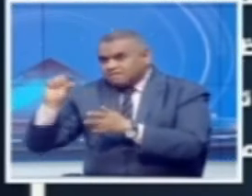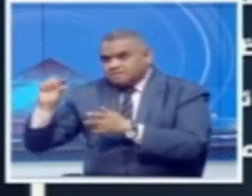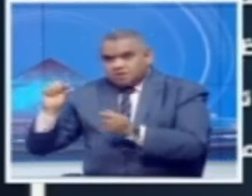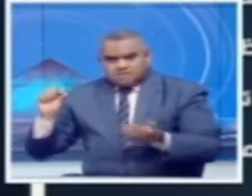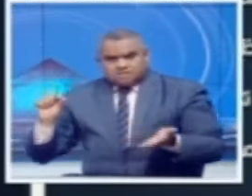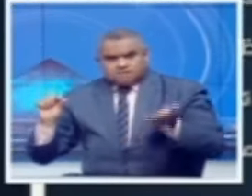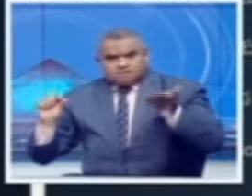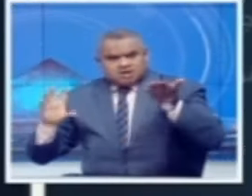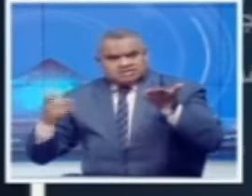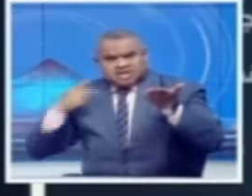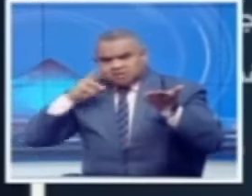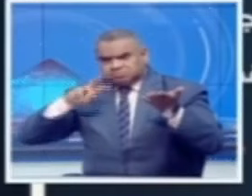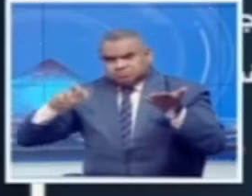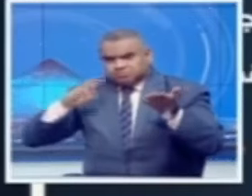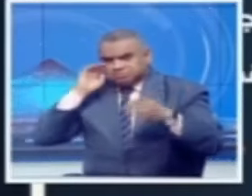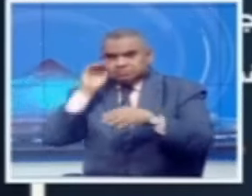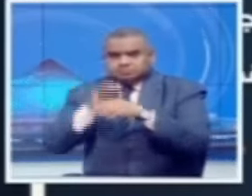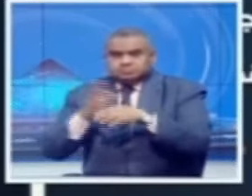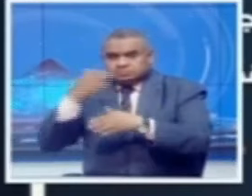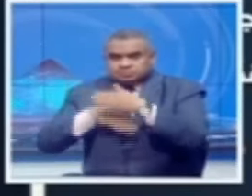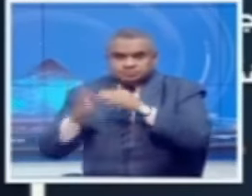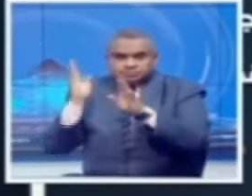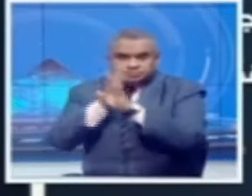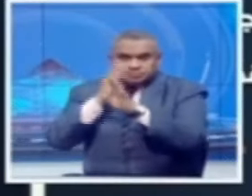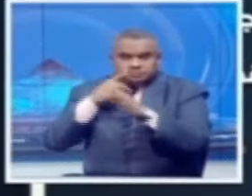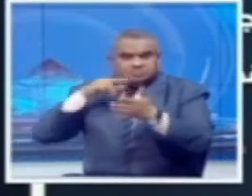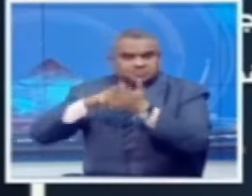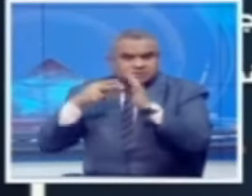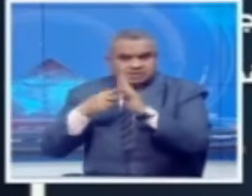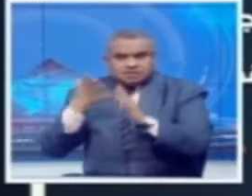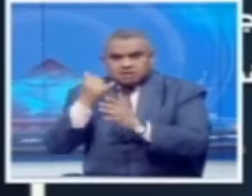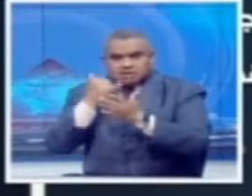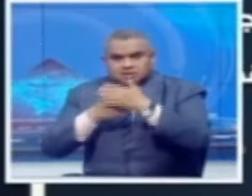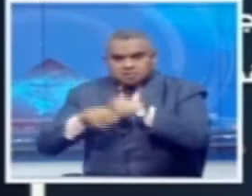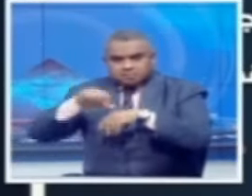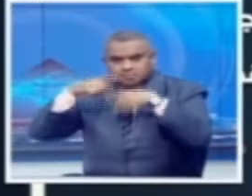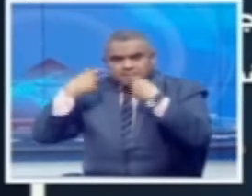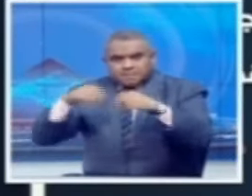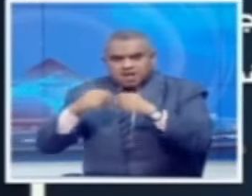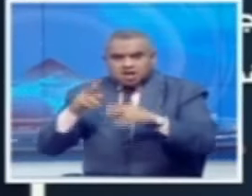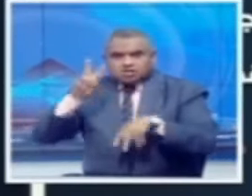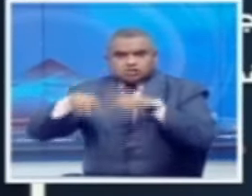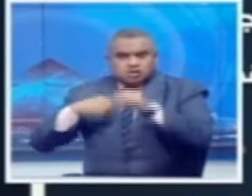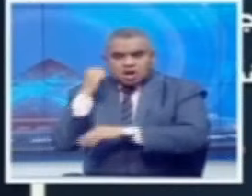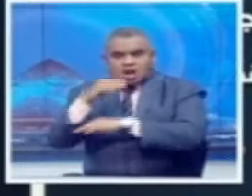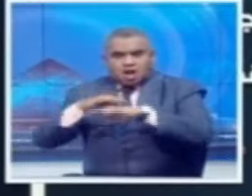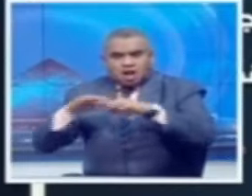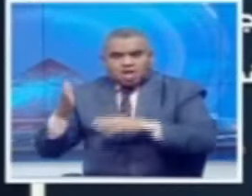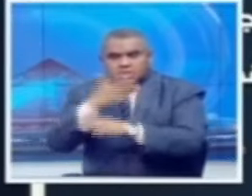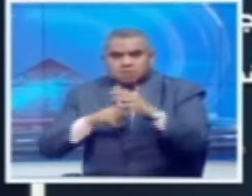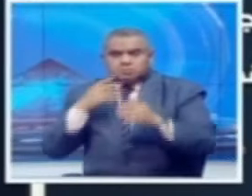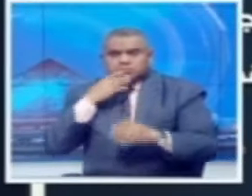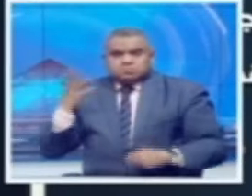بالمخالفة للقانون ومحاولة إخفاء مصدر تلك الأموال بتأسيس أنشطة تجارية وشراء أراضي وعقارات